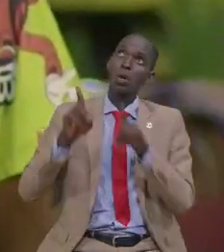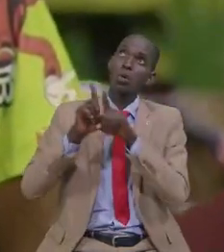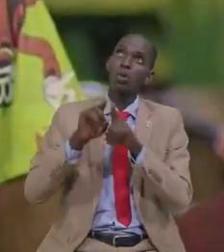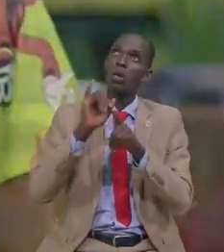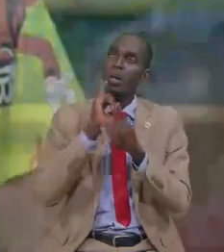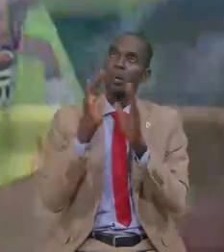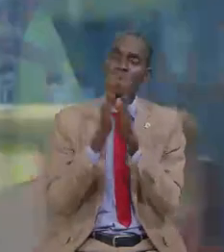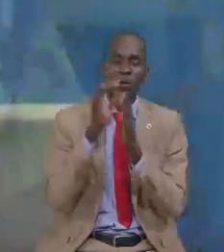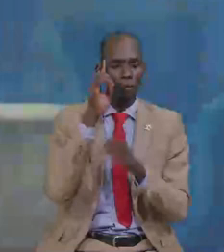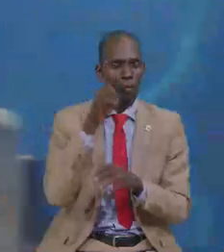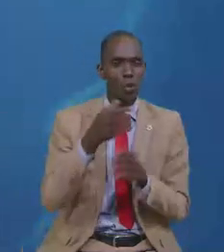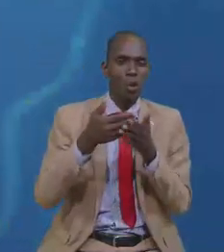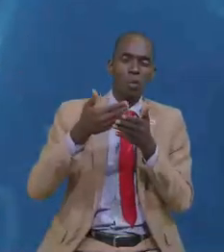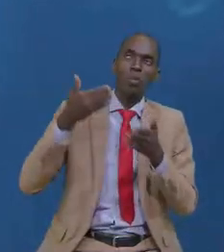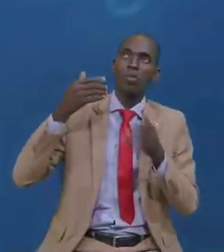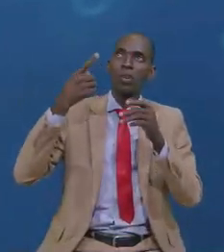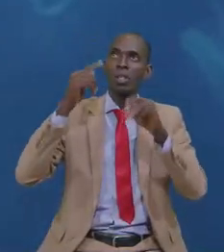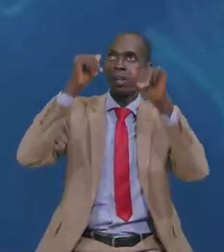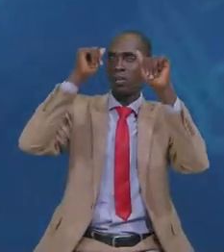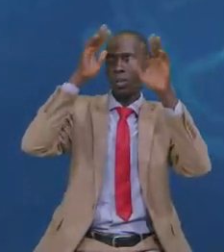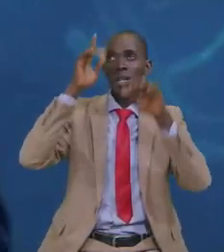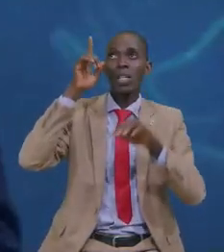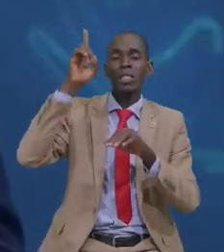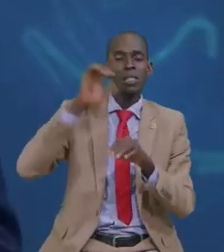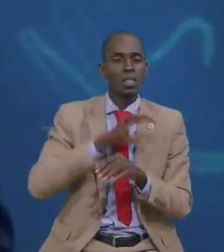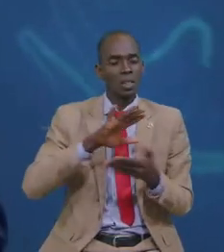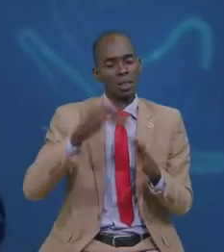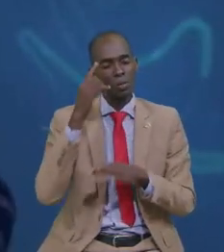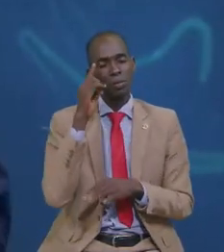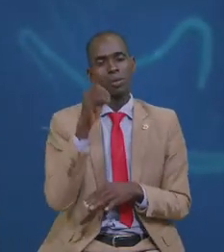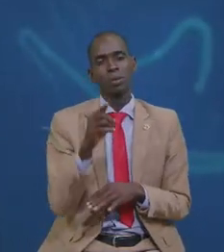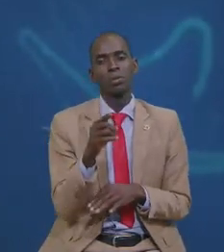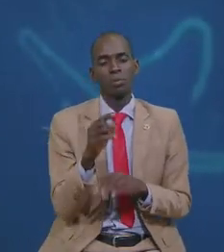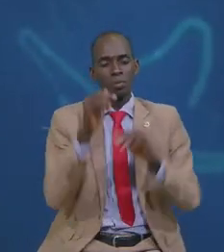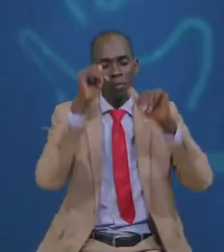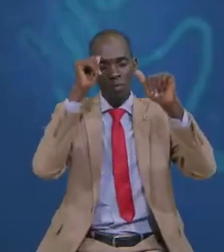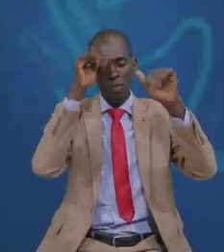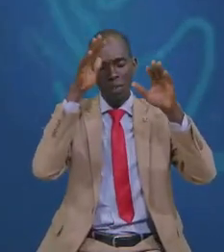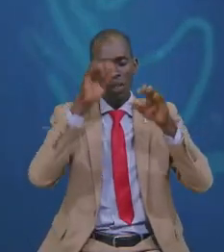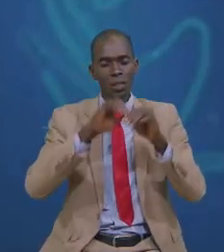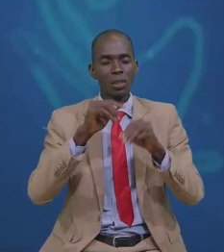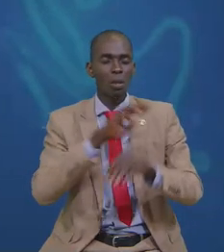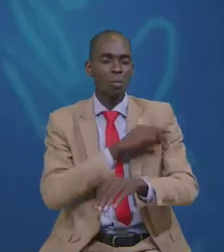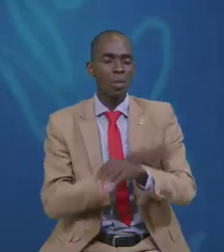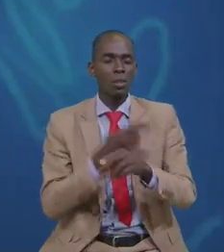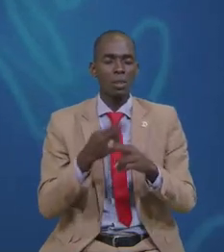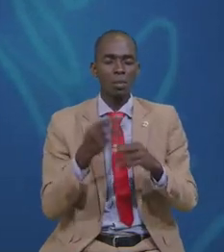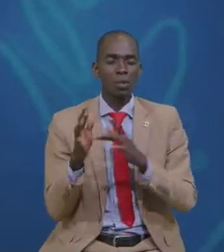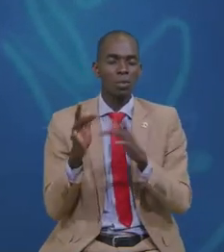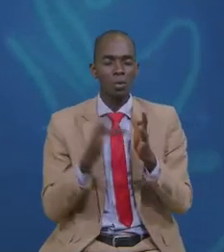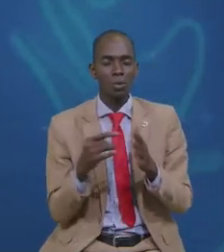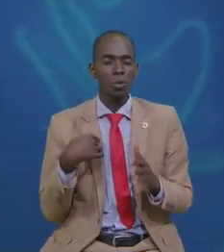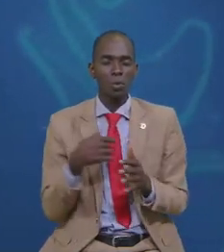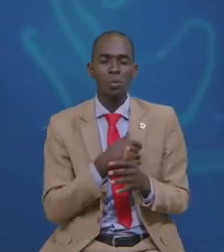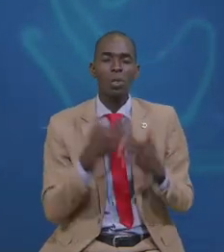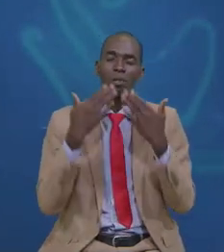prie pour vous devant le Père. Il est mort pour vous, il est votre substitut. Père, au nom puissant de